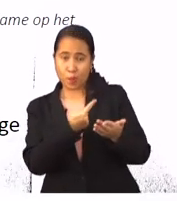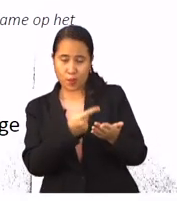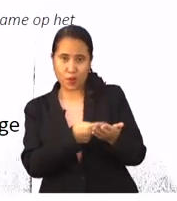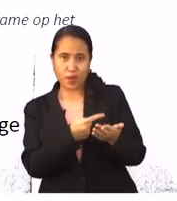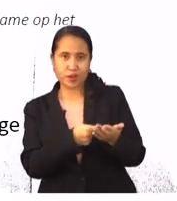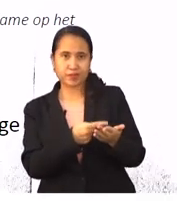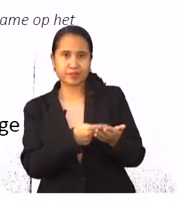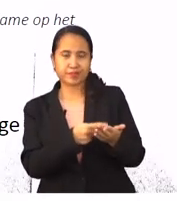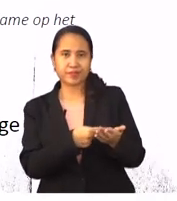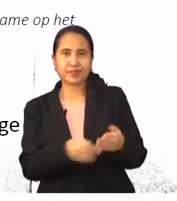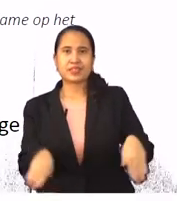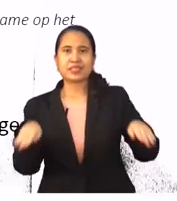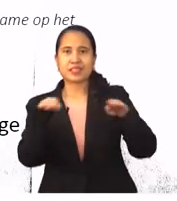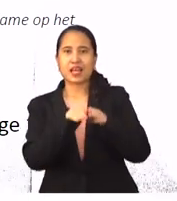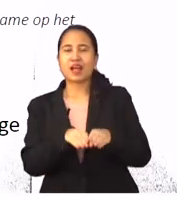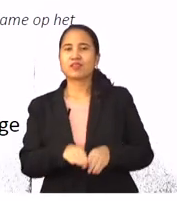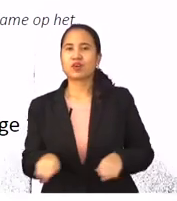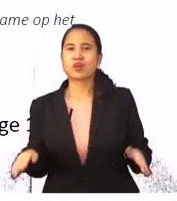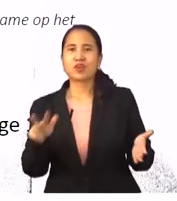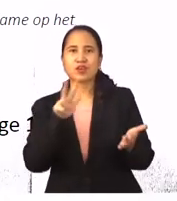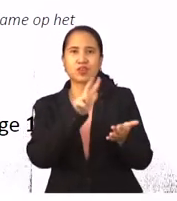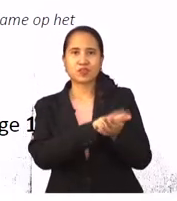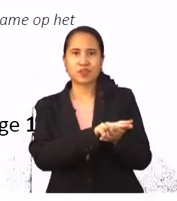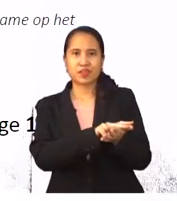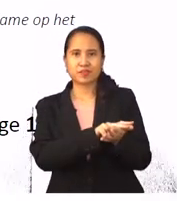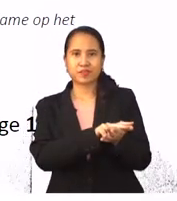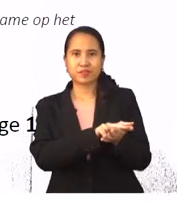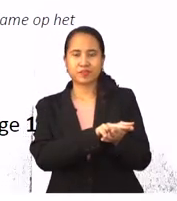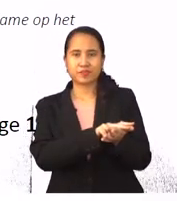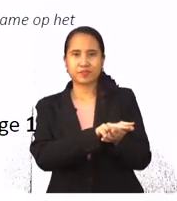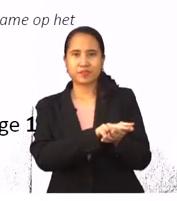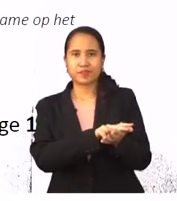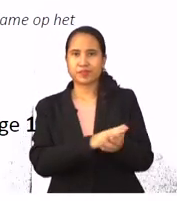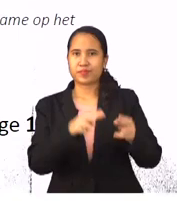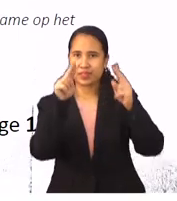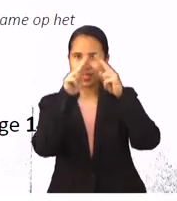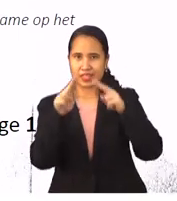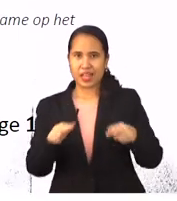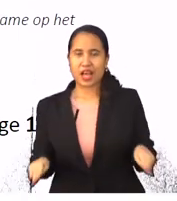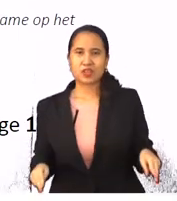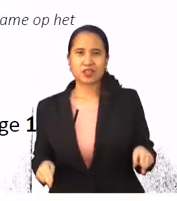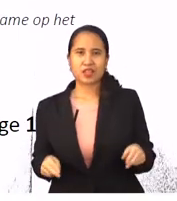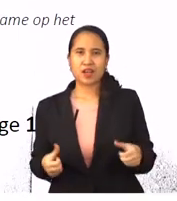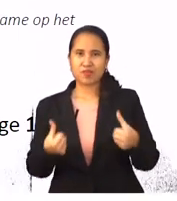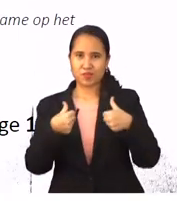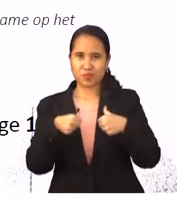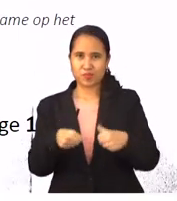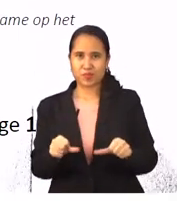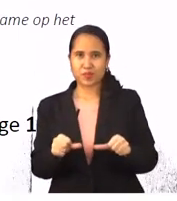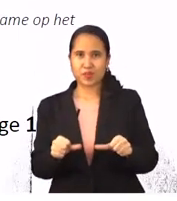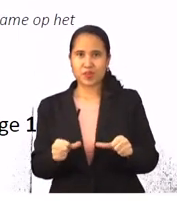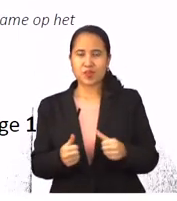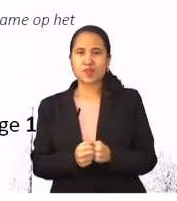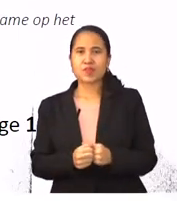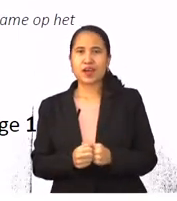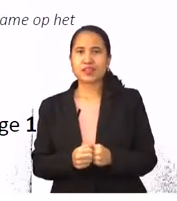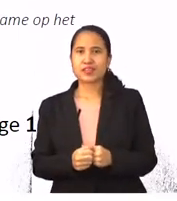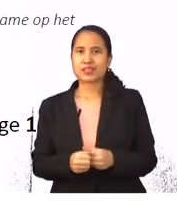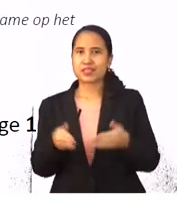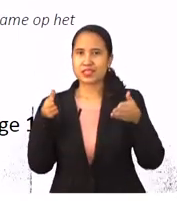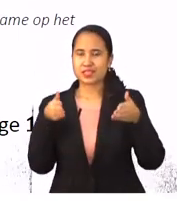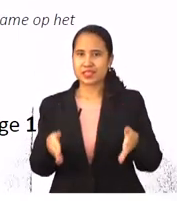in dezelfde grondwet geregelde grondrechten en van de internationale verplichtingen van de staat Suriname